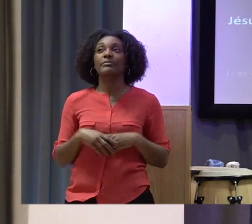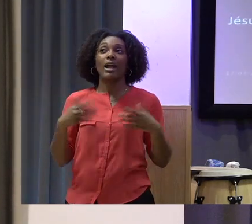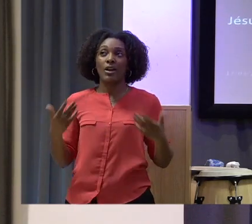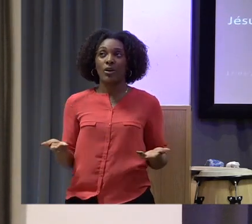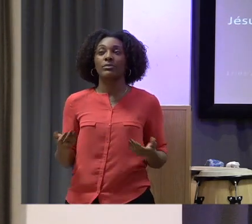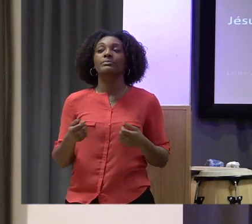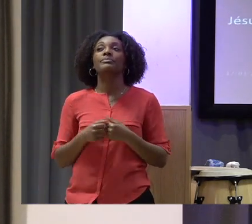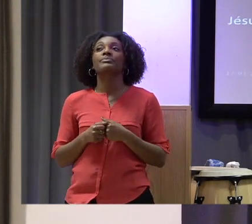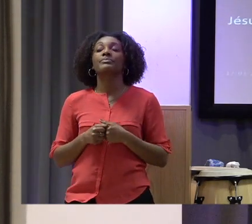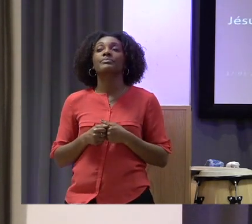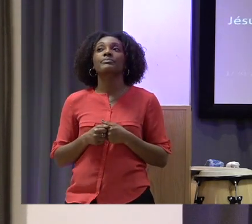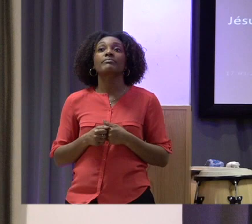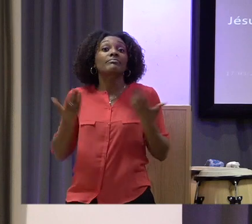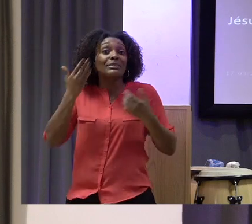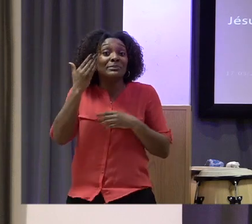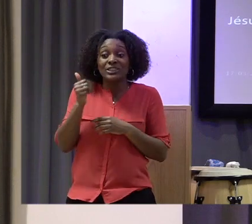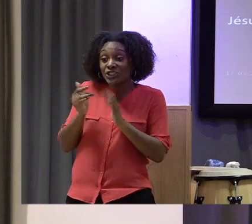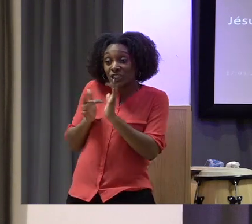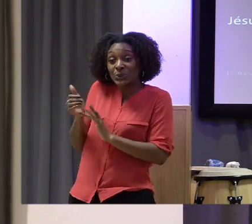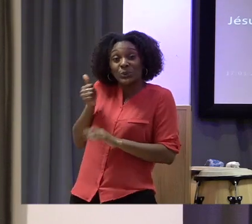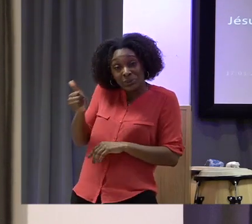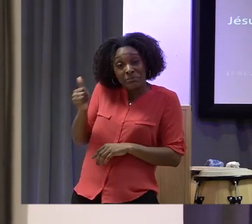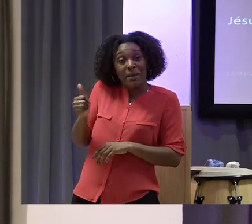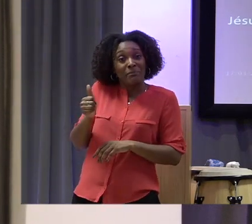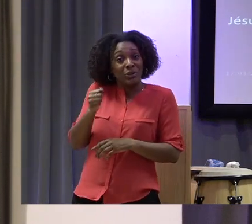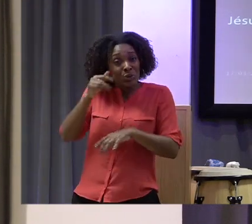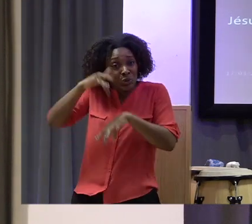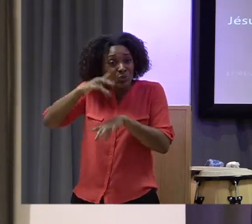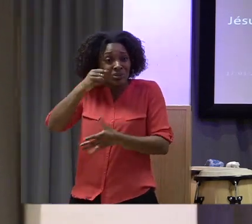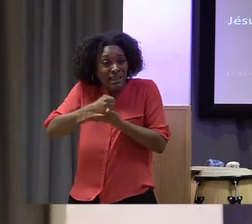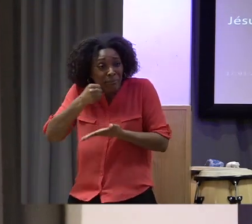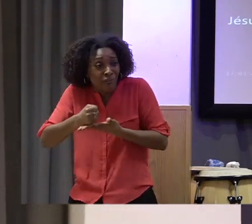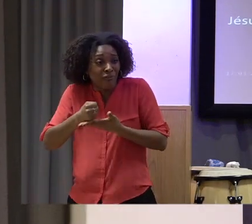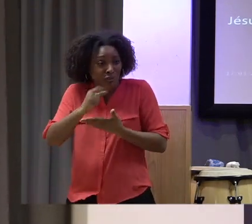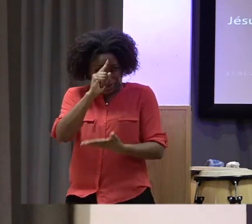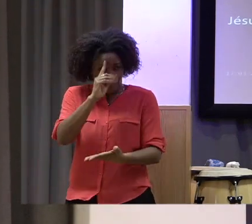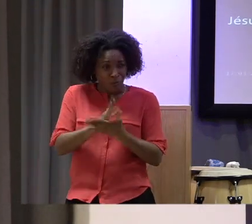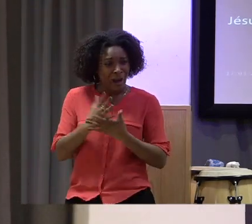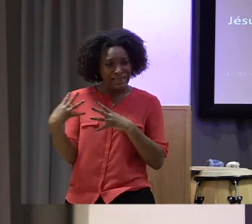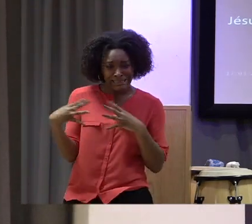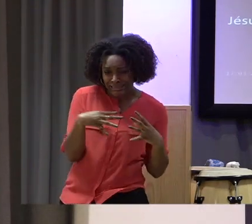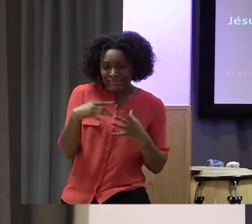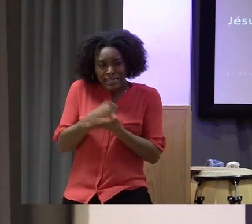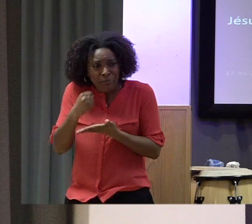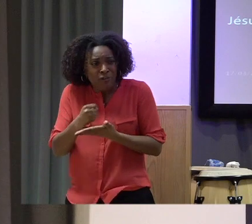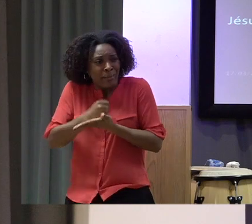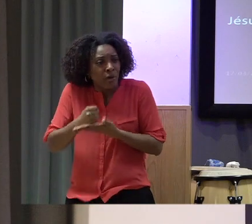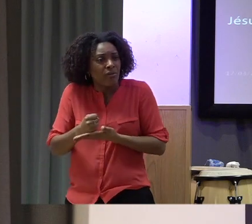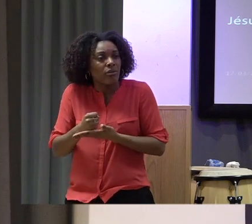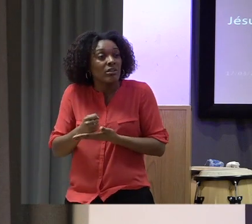Alors, si Jésus a connu l'épreuve de la foi, si Jésus est passé par là, et nous,